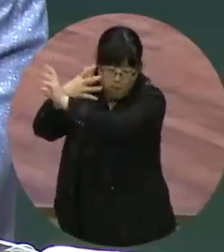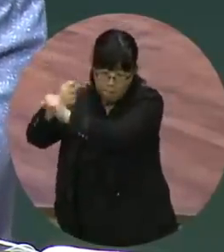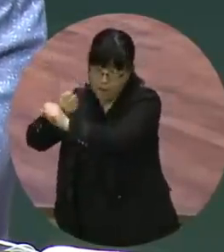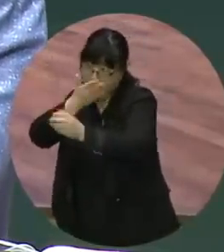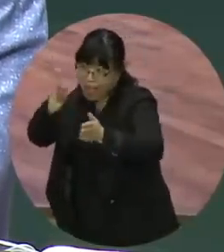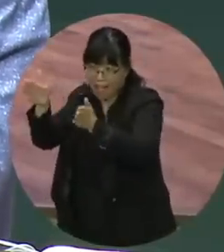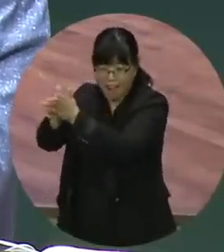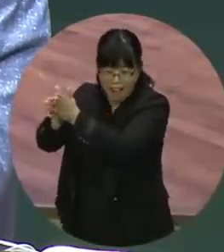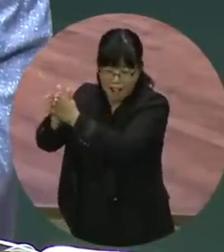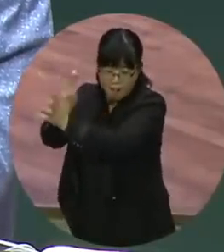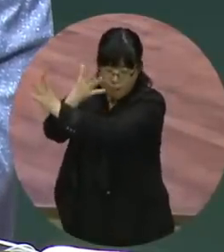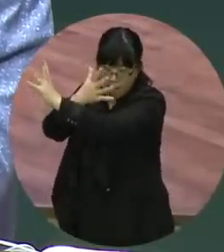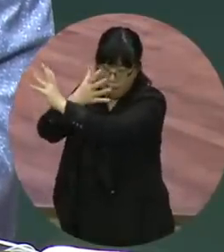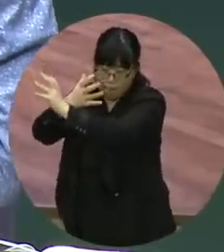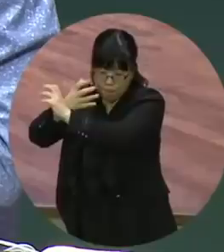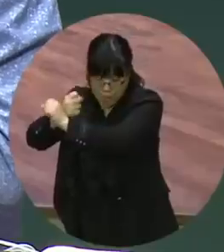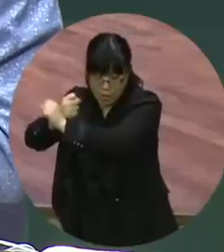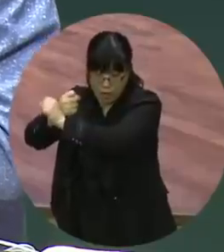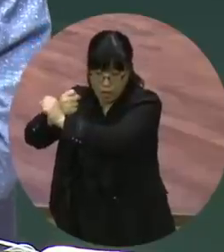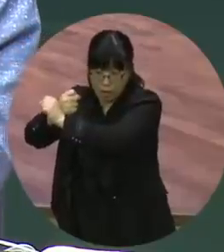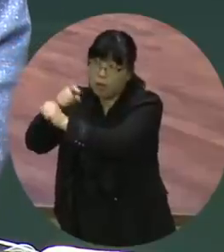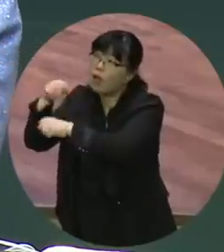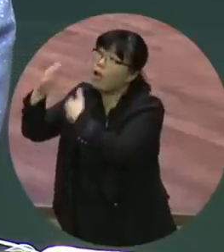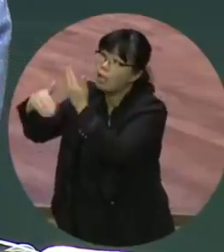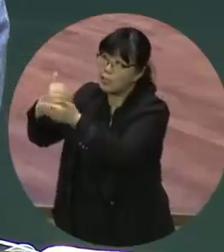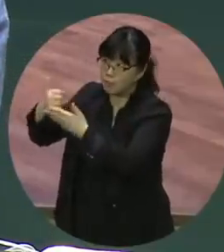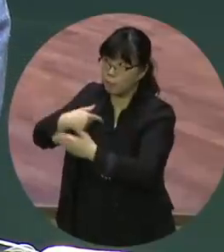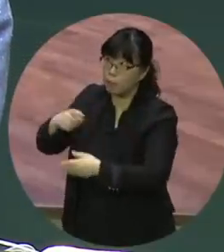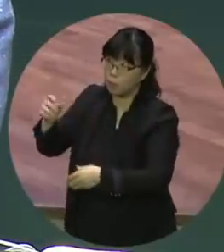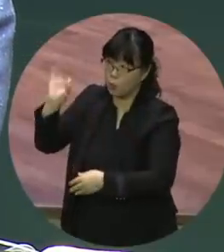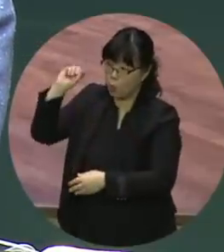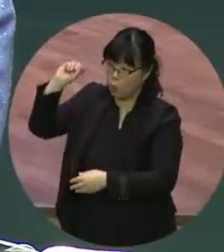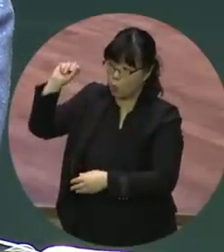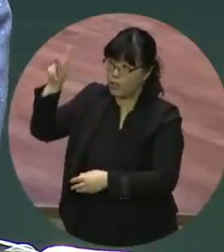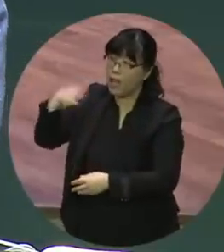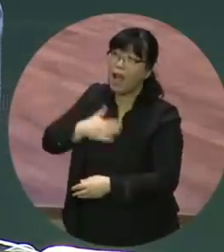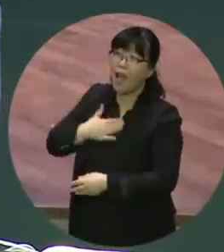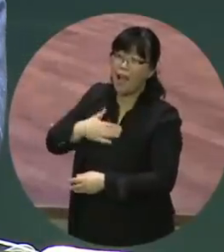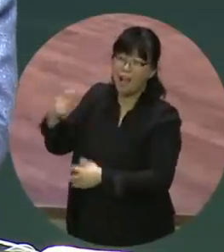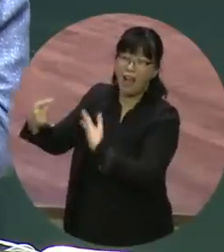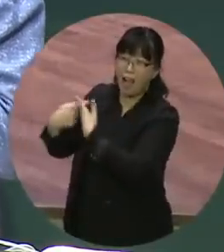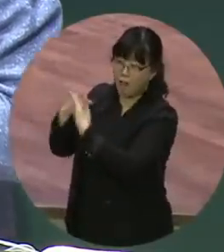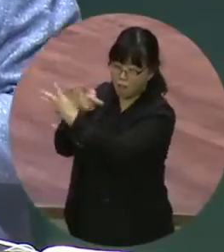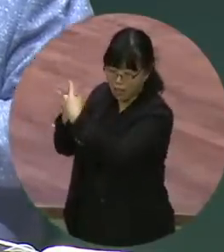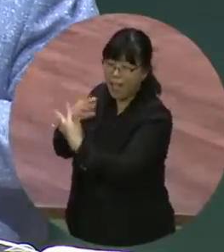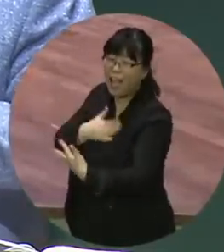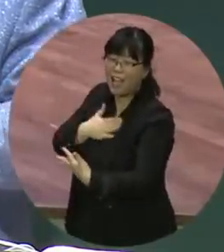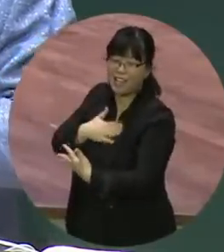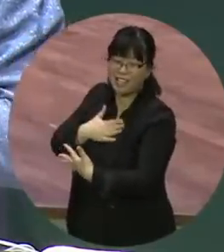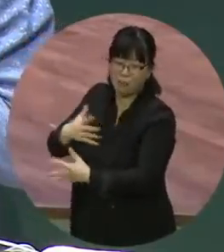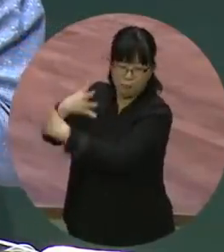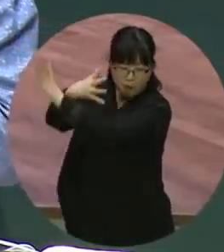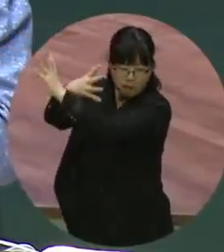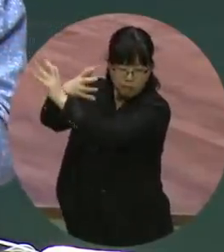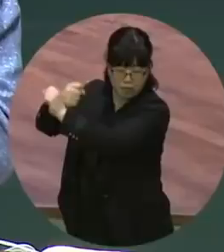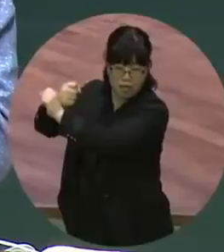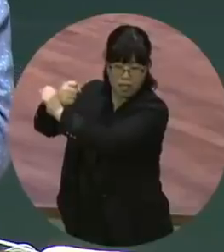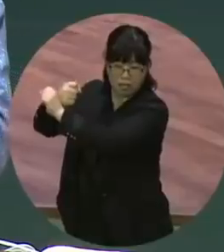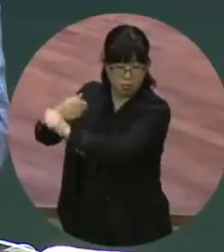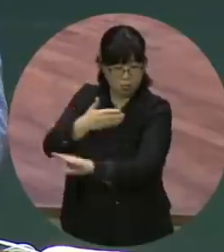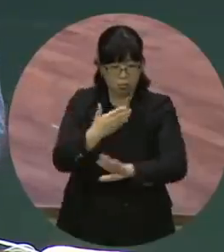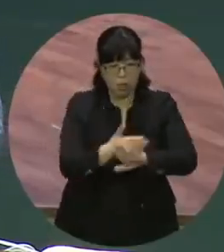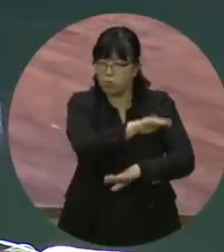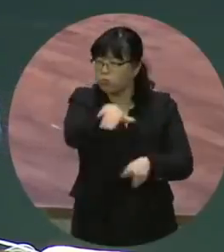하나님과 깊은 소통, 이면계약. 그런 게 비밀이 있어야 돼. 비밀. 하나님과 나만이 가진